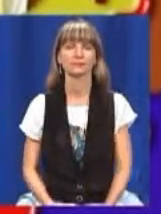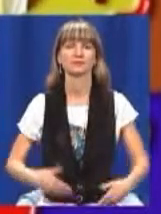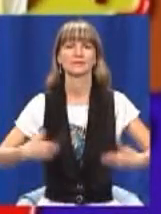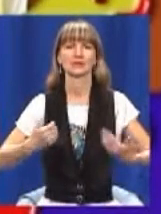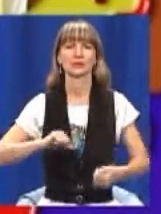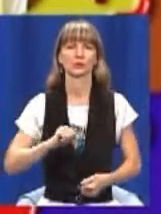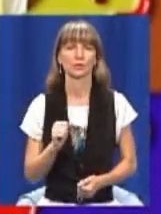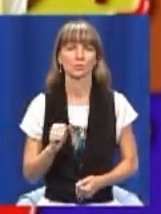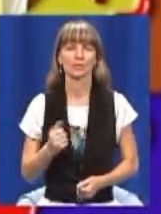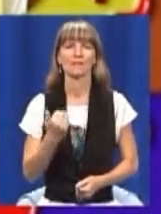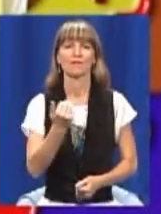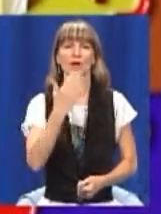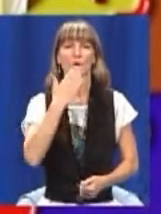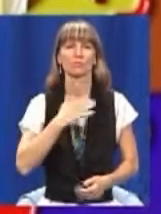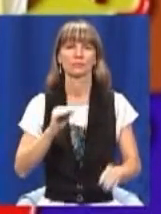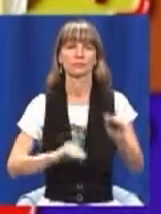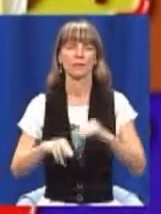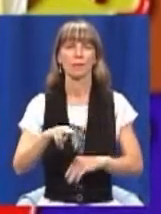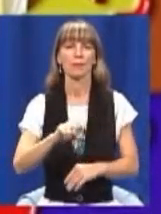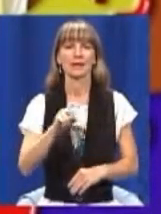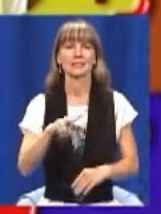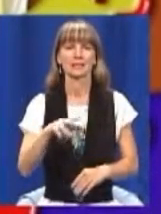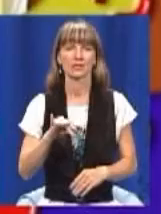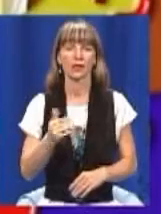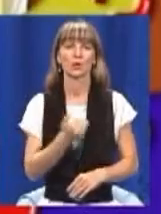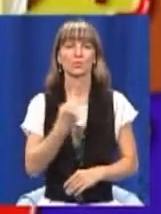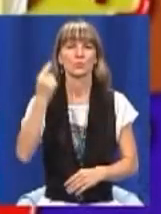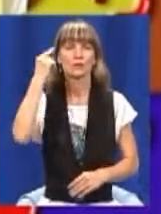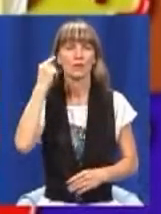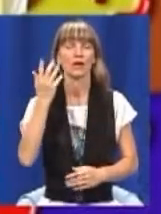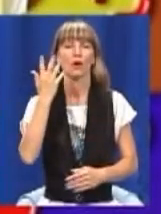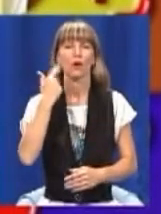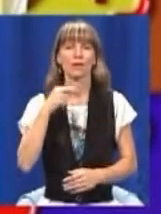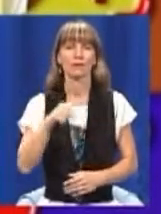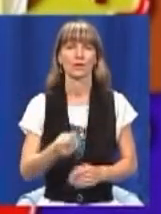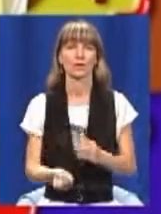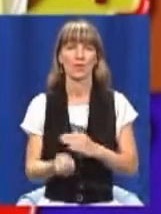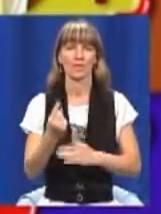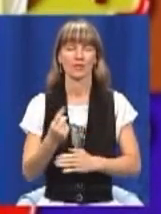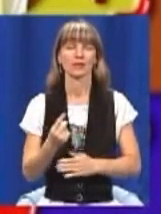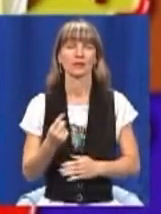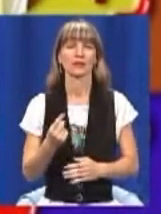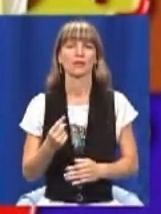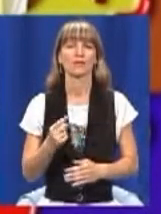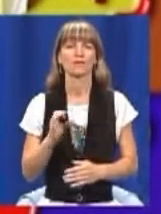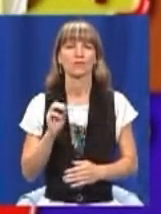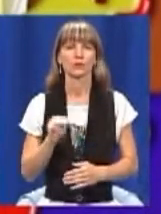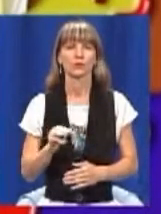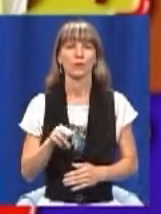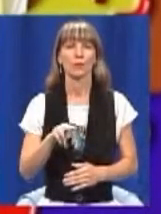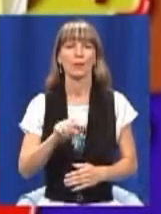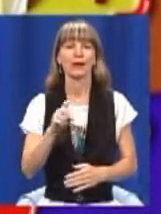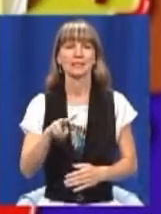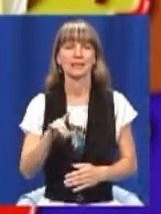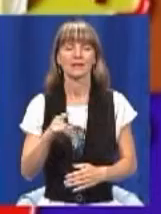Привіт, друзі! Ви любите складати пазли? А хочете дізнатися, коли вони з'явилися? Так от. Пазли вигадав